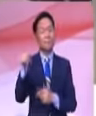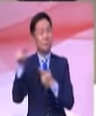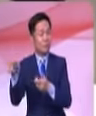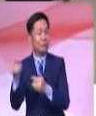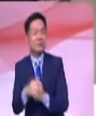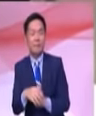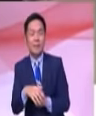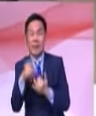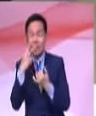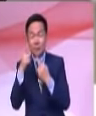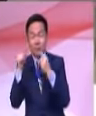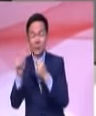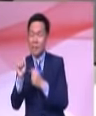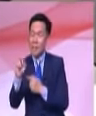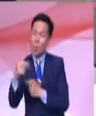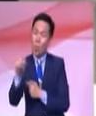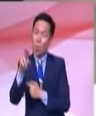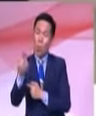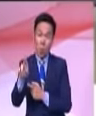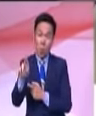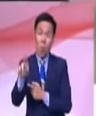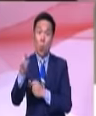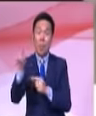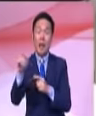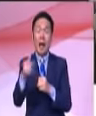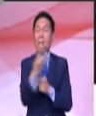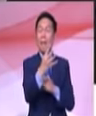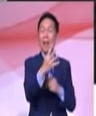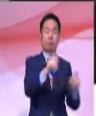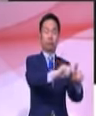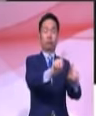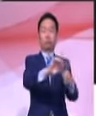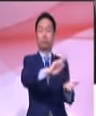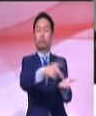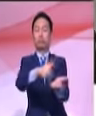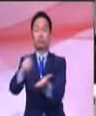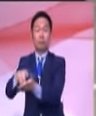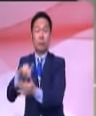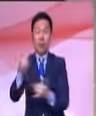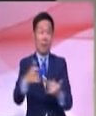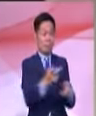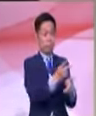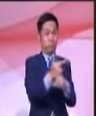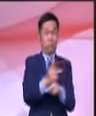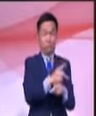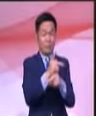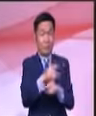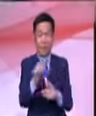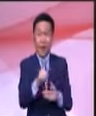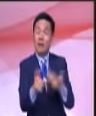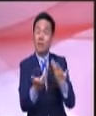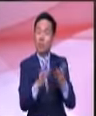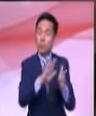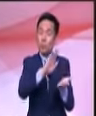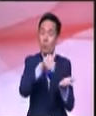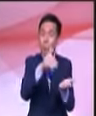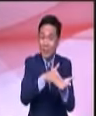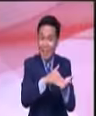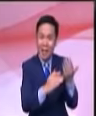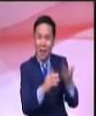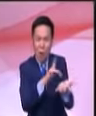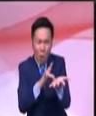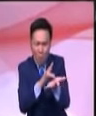Menteri Besar Dato' Hasni Muhammad. Empat lokasi dikunjungi iaitu pusat kuarantin dan rawatan COVID-19 berisiko rendah, Stadium